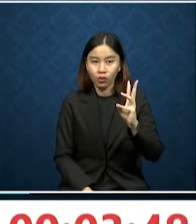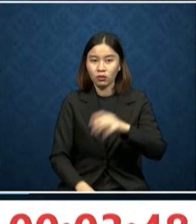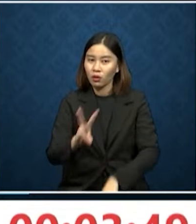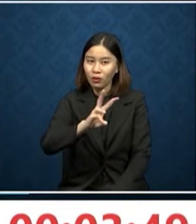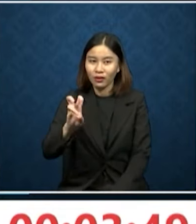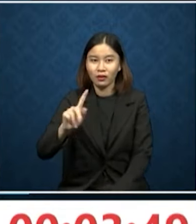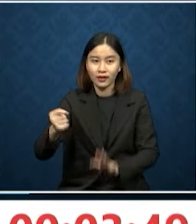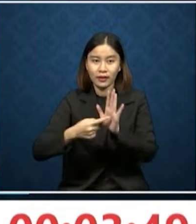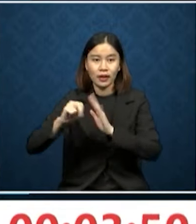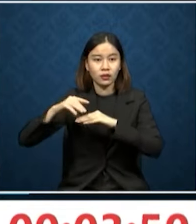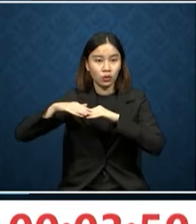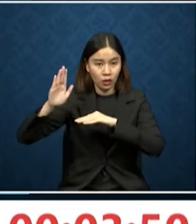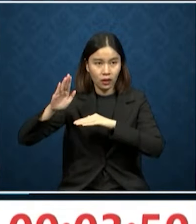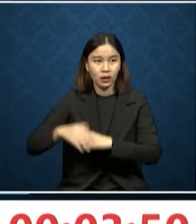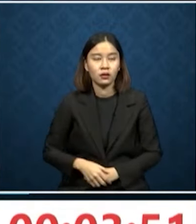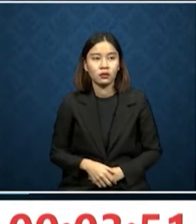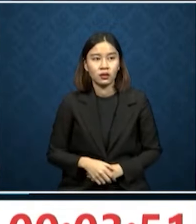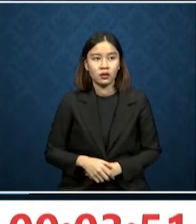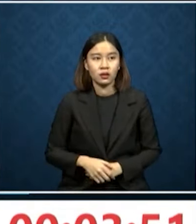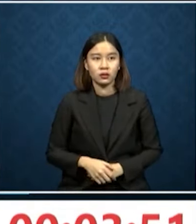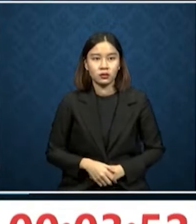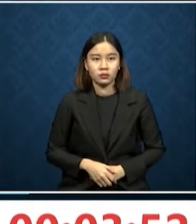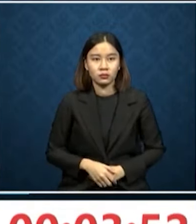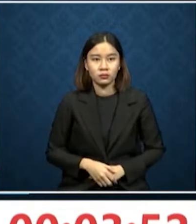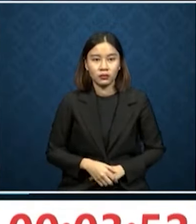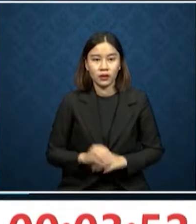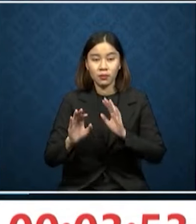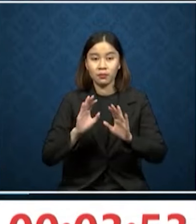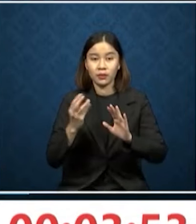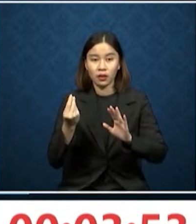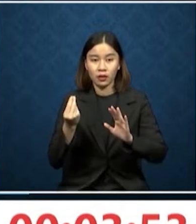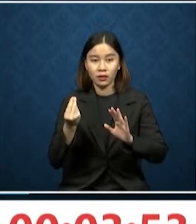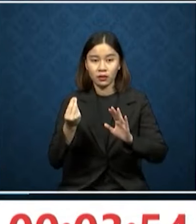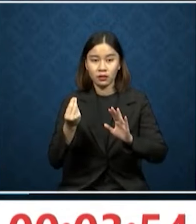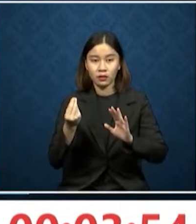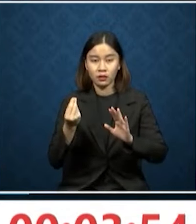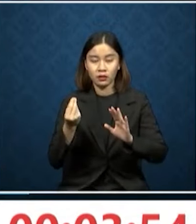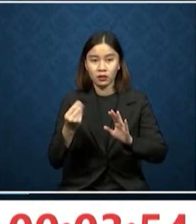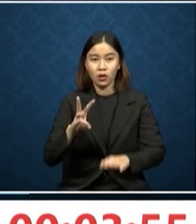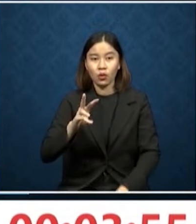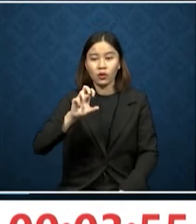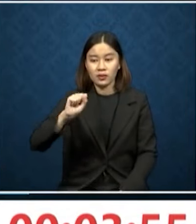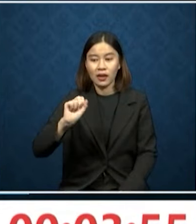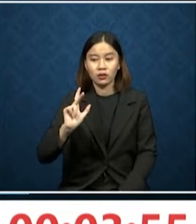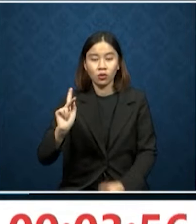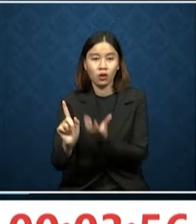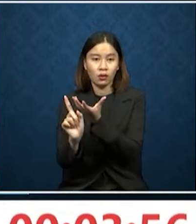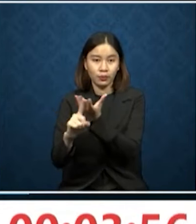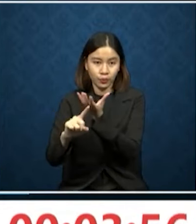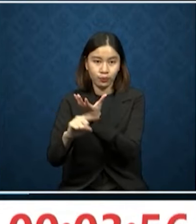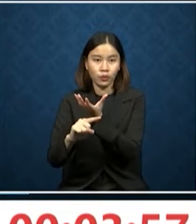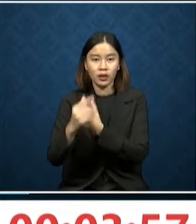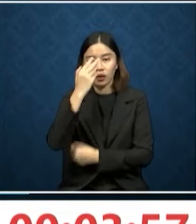600ตันเศษนะครับเป็นคิดก็คือ600,000กิโลกรัมนะครับเพ